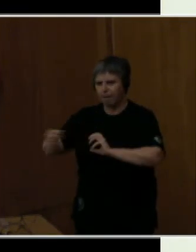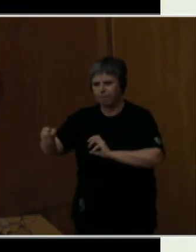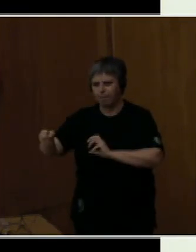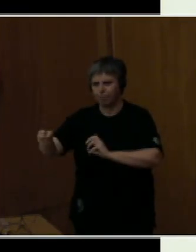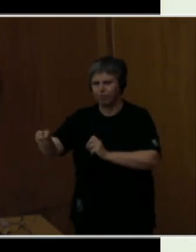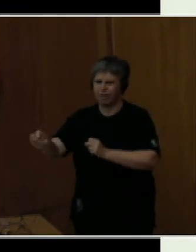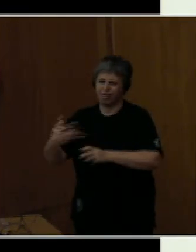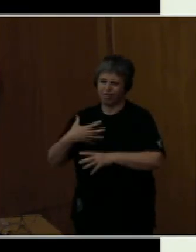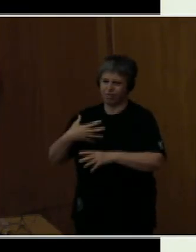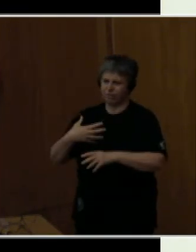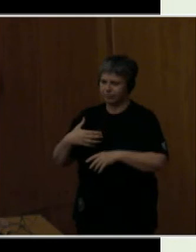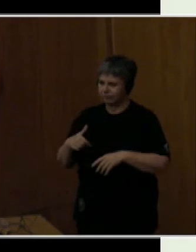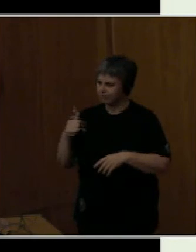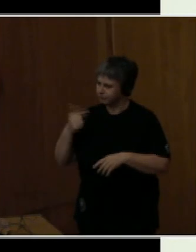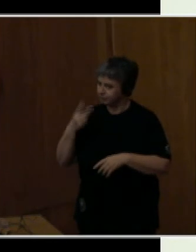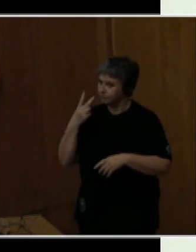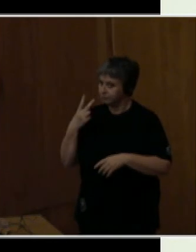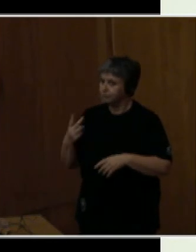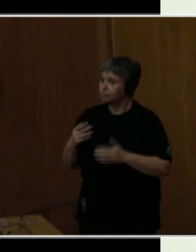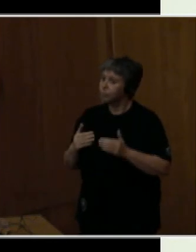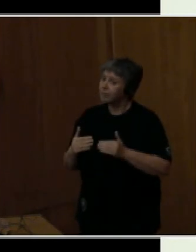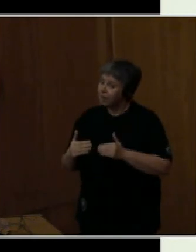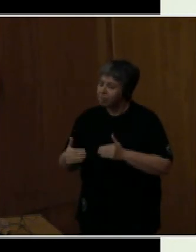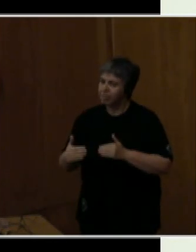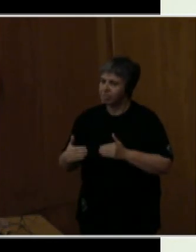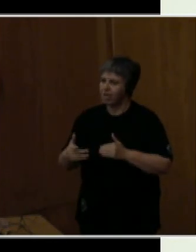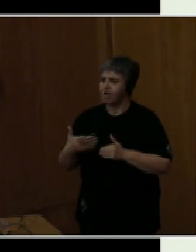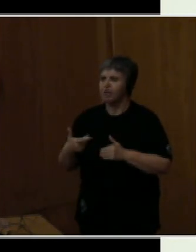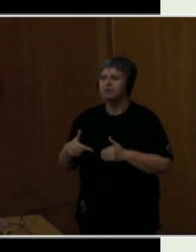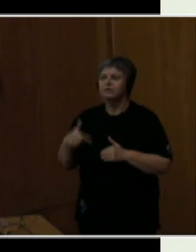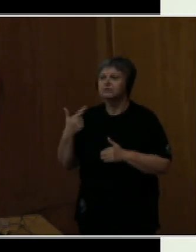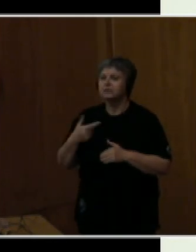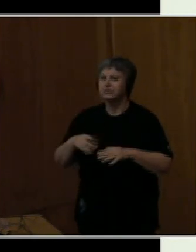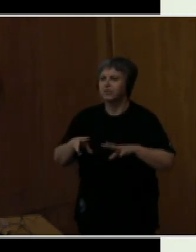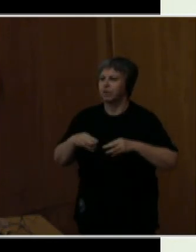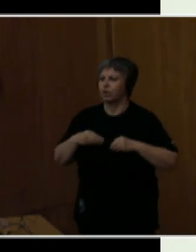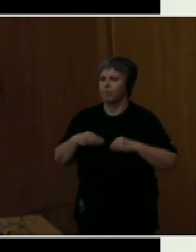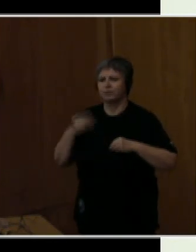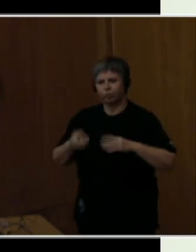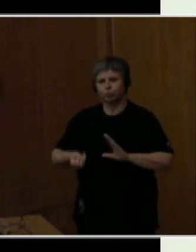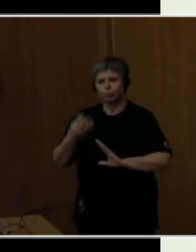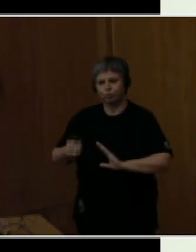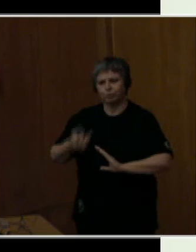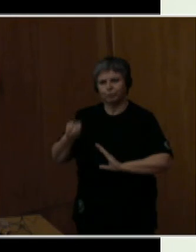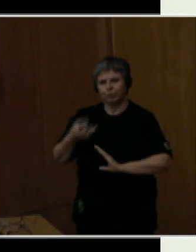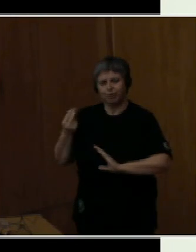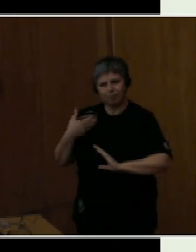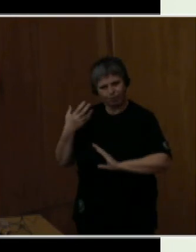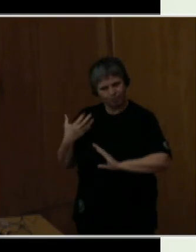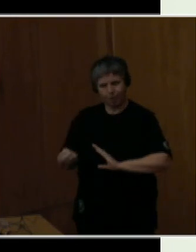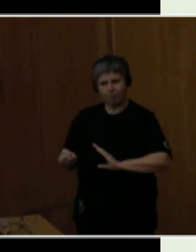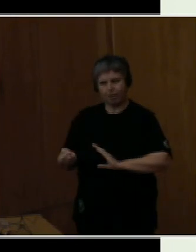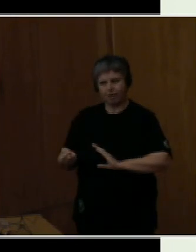Βλέπουμε το πώς αναμένεται να προχωρήσει η υιοθέτηση όλων αυτών των καινούριων εφαρμογών που δημιουργούν πάρα